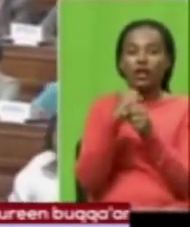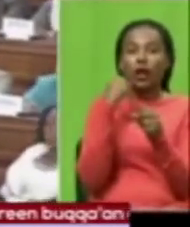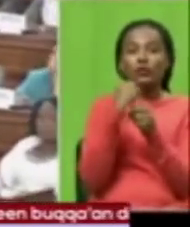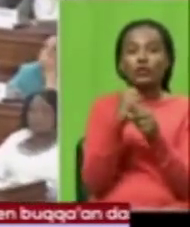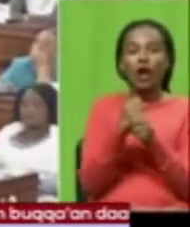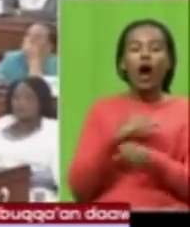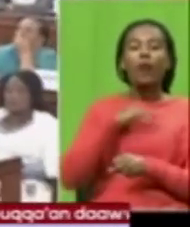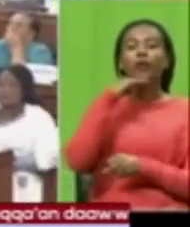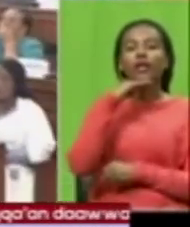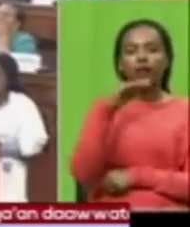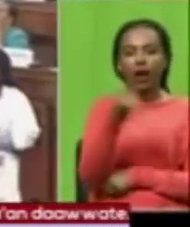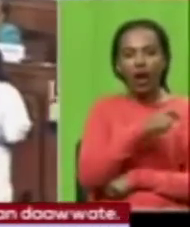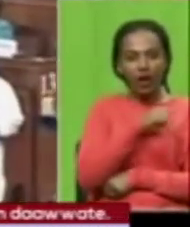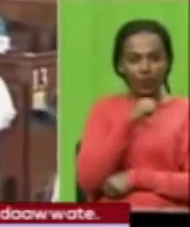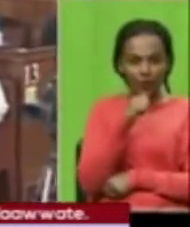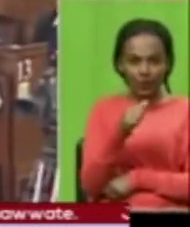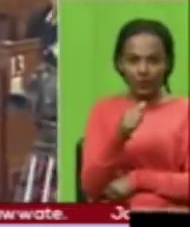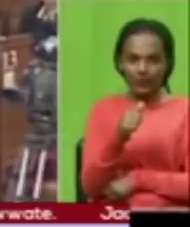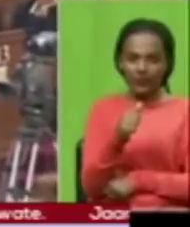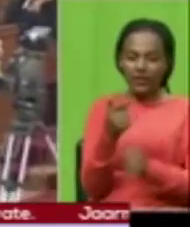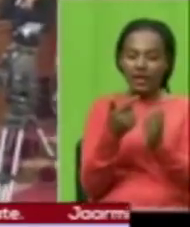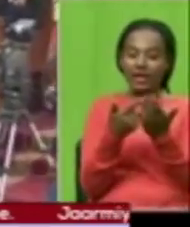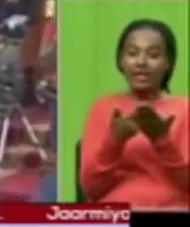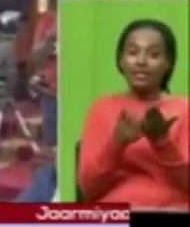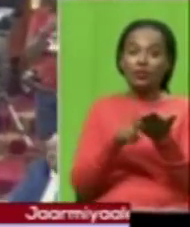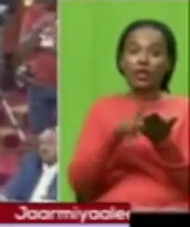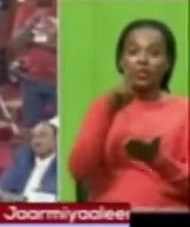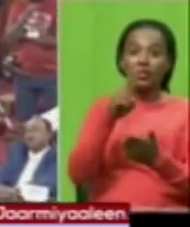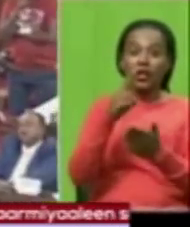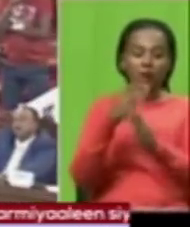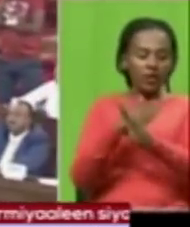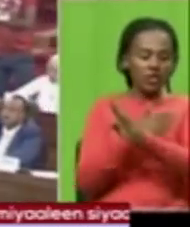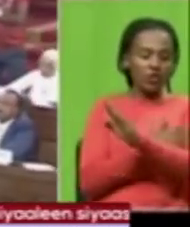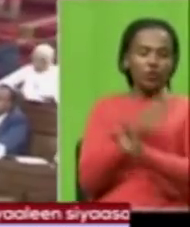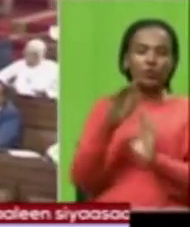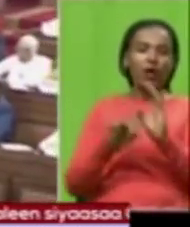fi miiliyoona 67 fi 1,100 fi